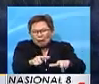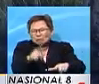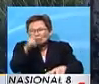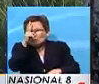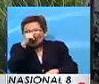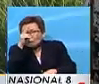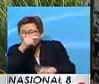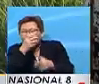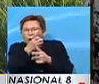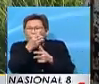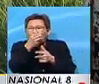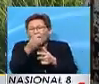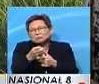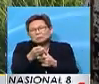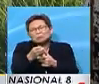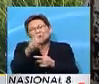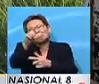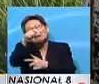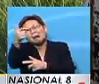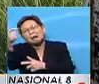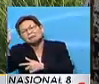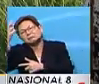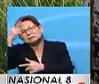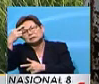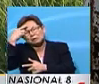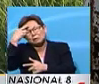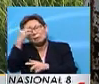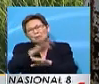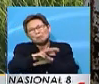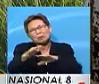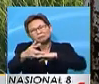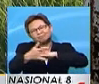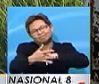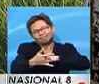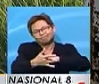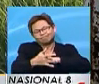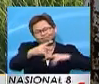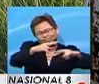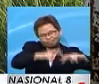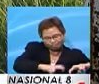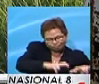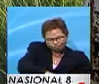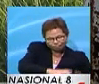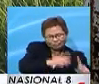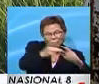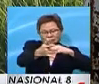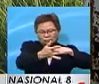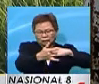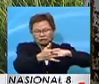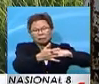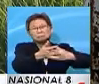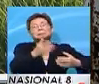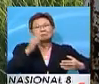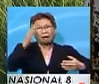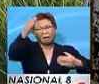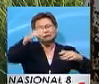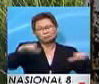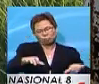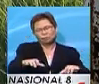kecuaian atau sebab lain dan bukan berkaitan teknikal siasatan aspek teknikal tegasnya akan